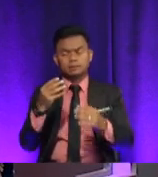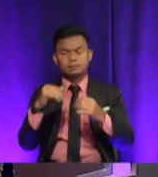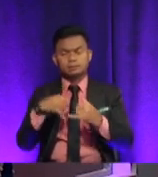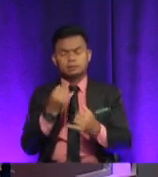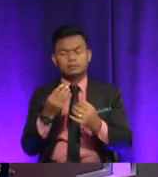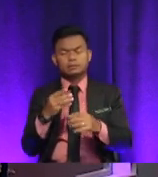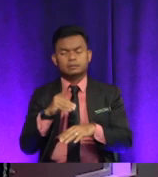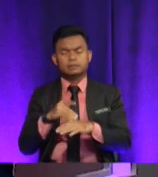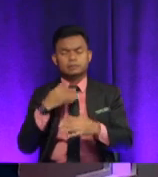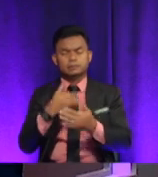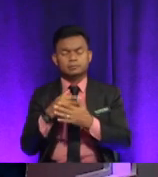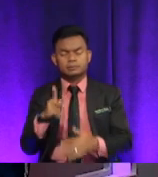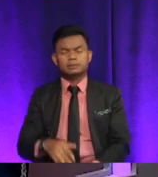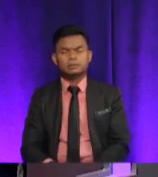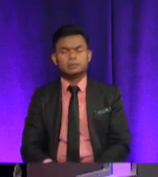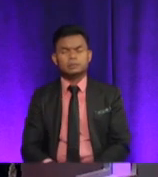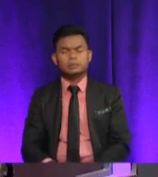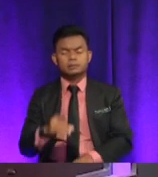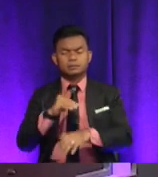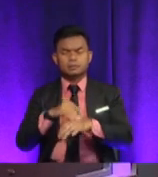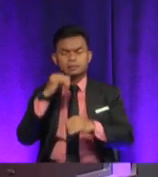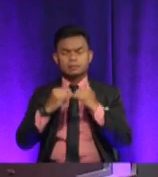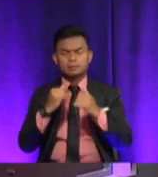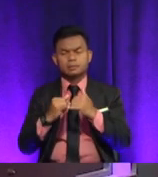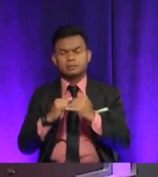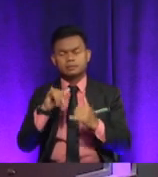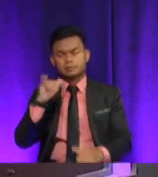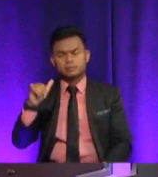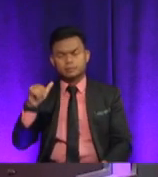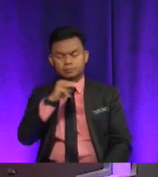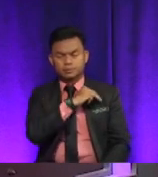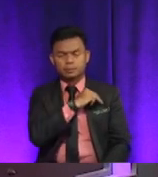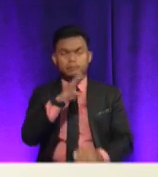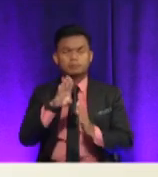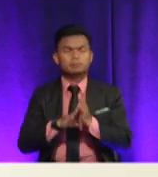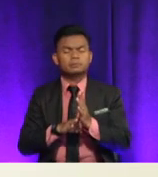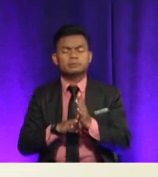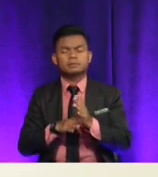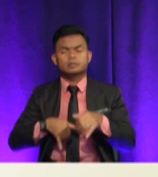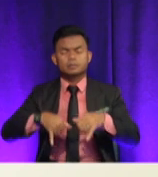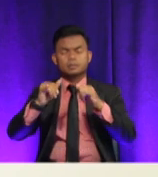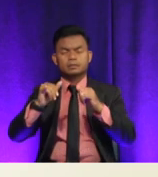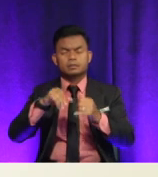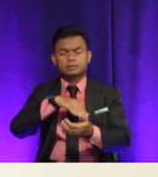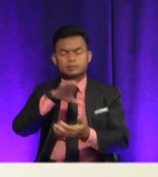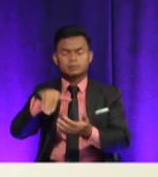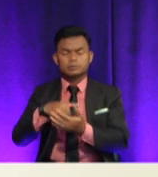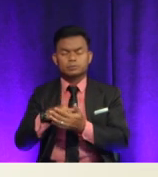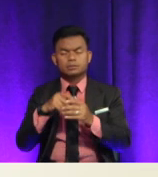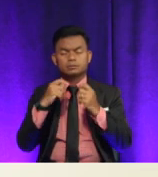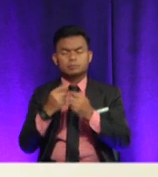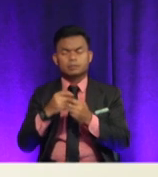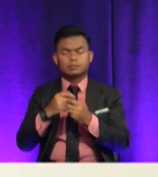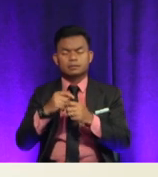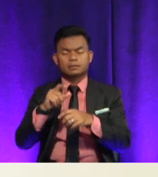rangkap yang ketujuh akhirnya oke dia kata menteri berjalan keliling belukar lalu bertemu pintunya pagar